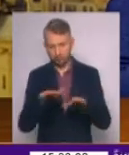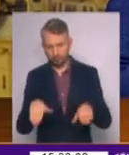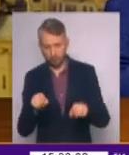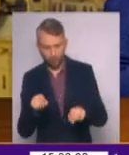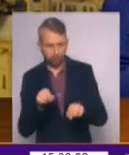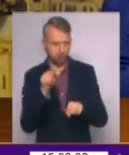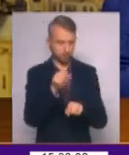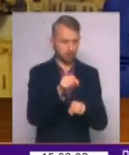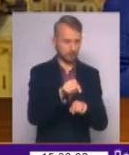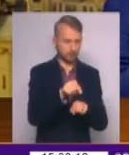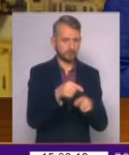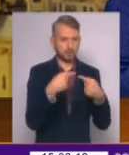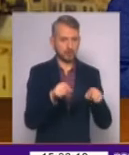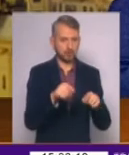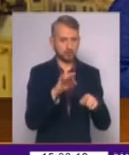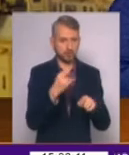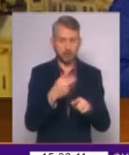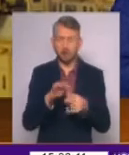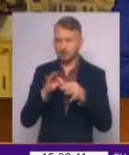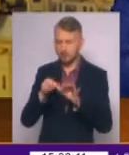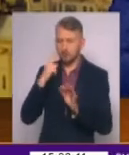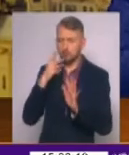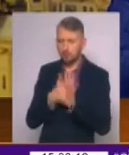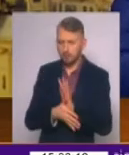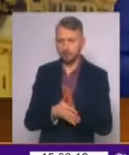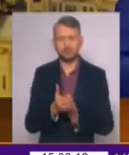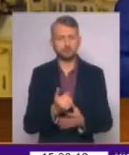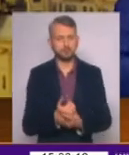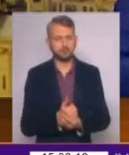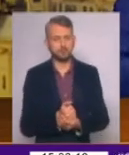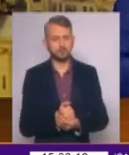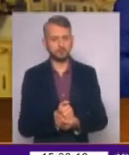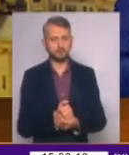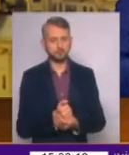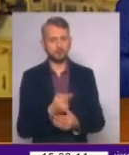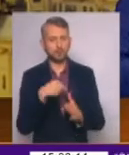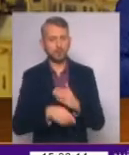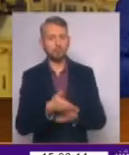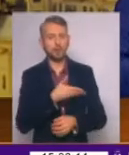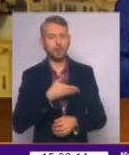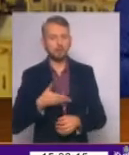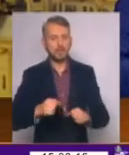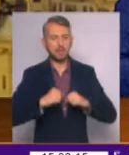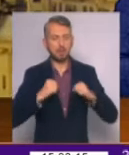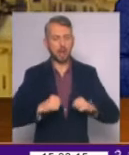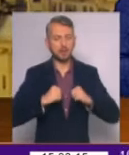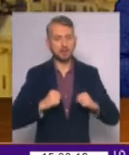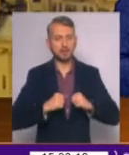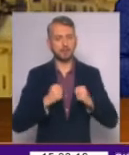тут інша соціальна інфраструктура і так далі. Тобто ми намагалися